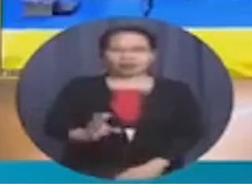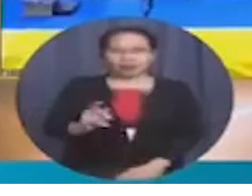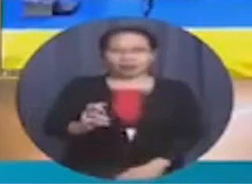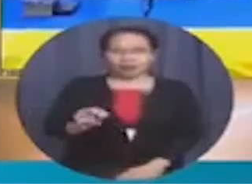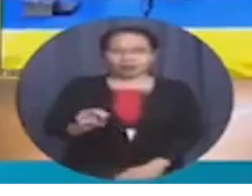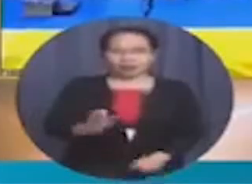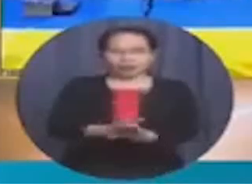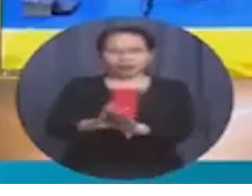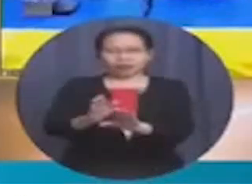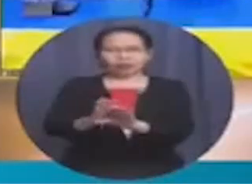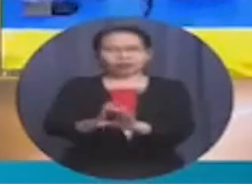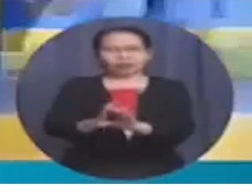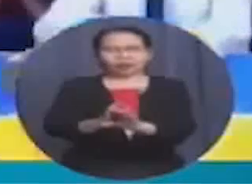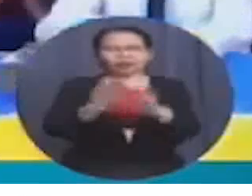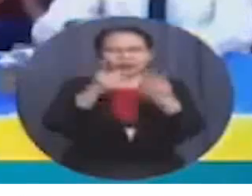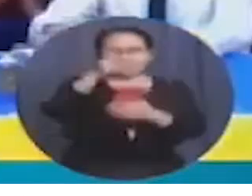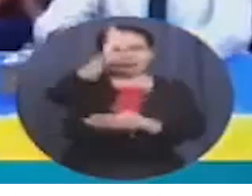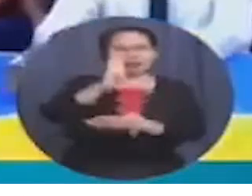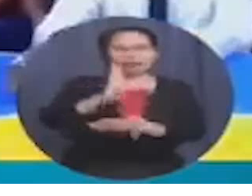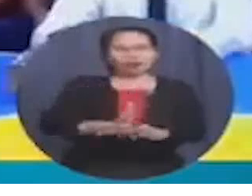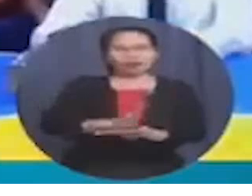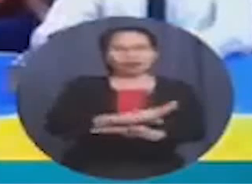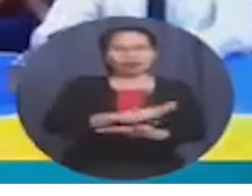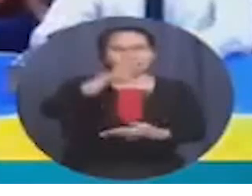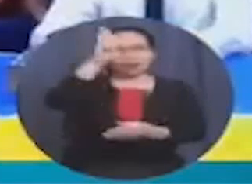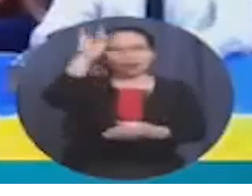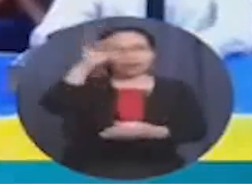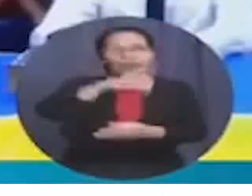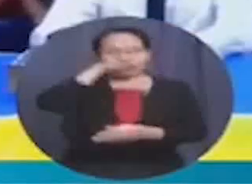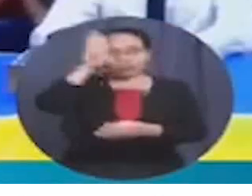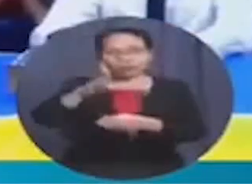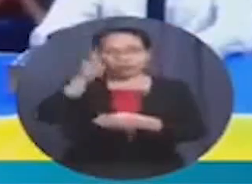please. Salamat po sa Diyos, kapatid na Eli at kapatid na Daniel.